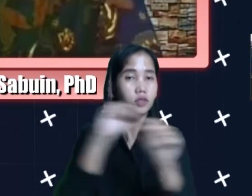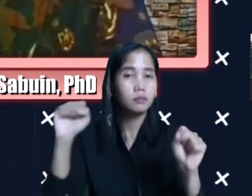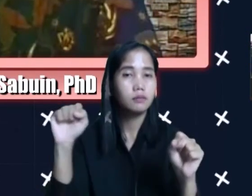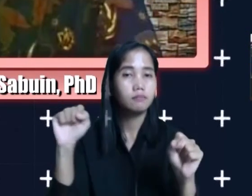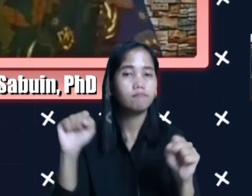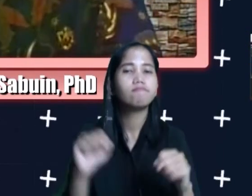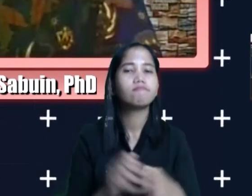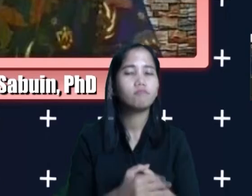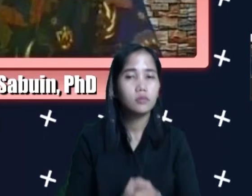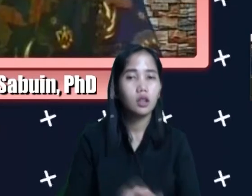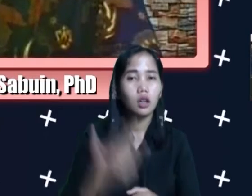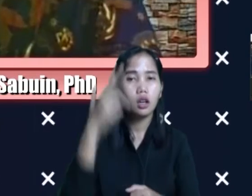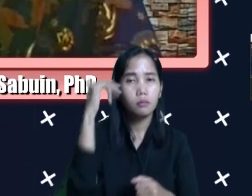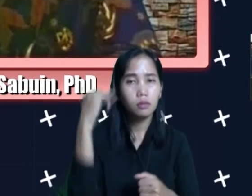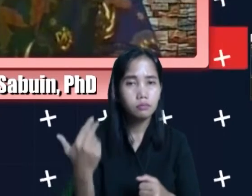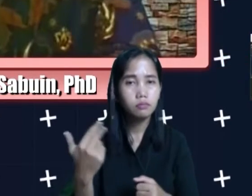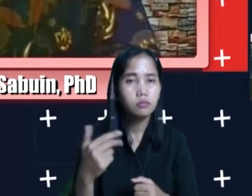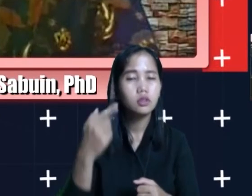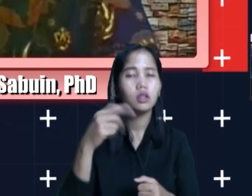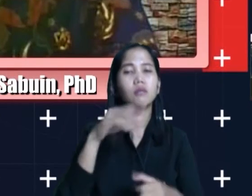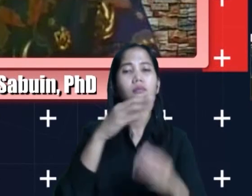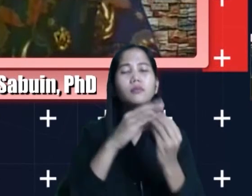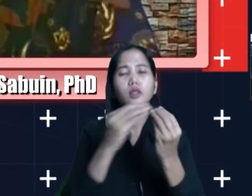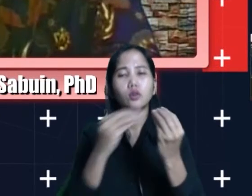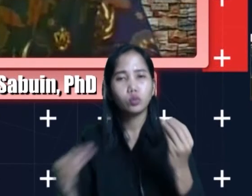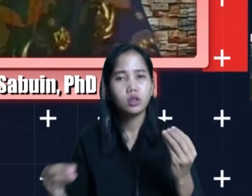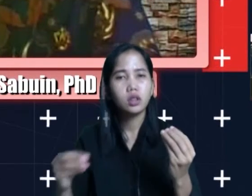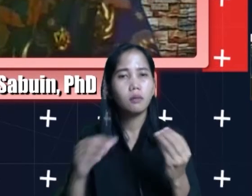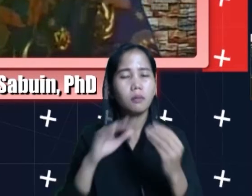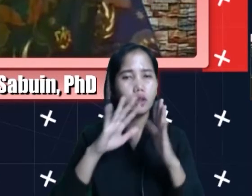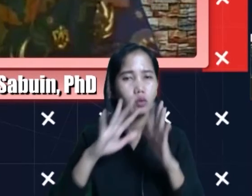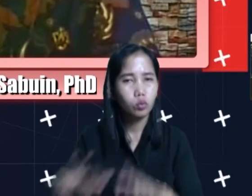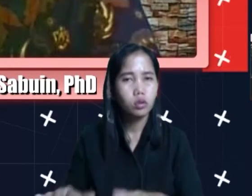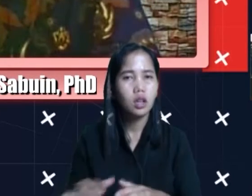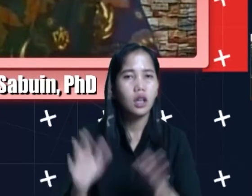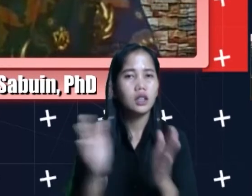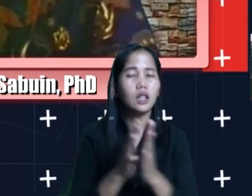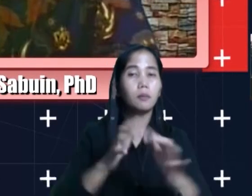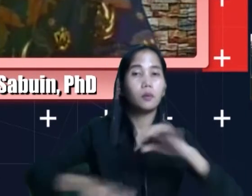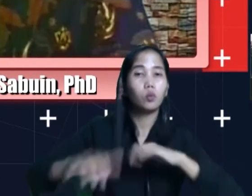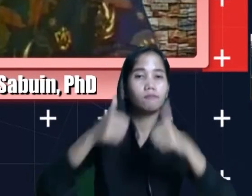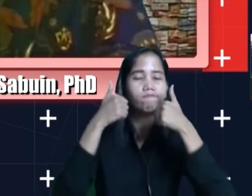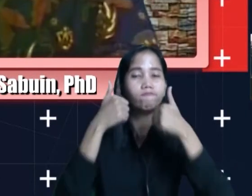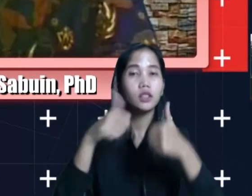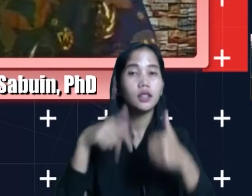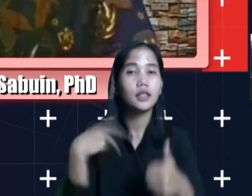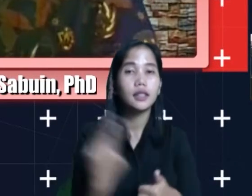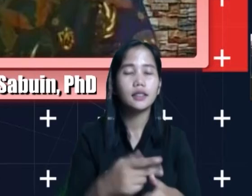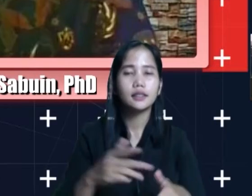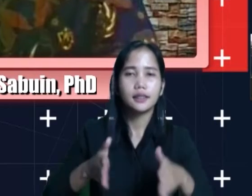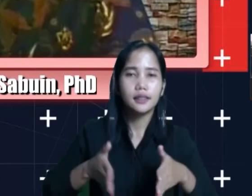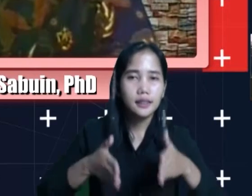Allah. Jadi kita harus berusaha sekuat tenaga berbuat baik dan menurut supaya kita dapat kasih karunia